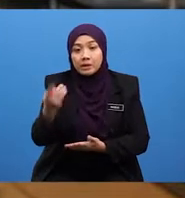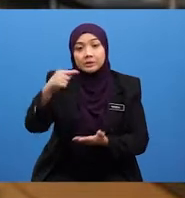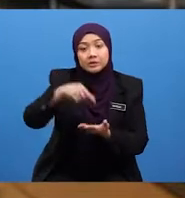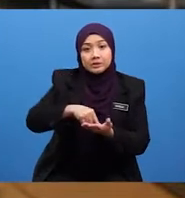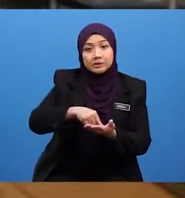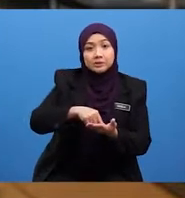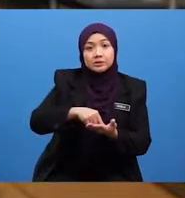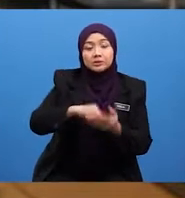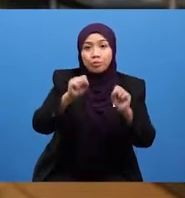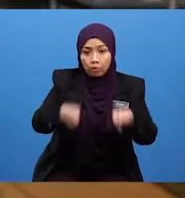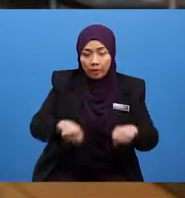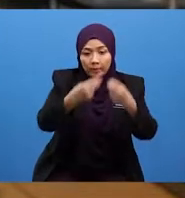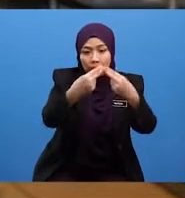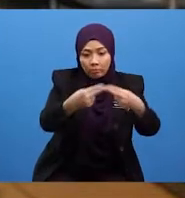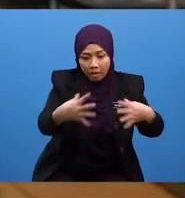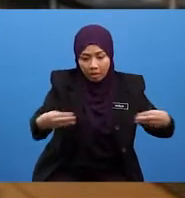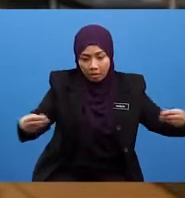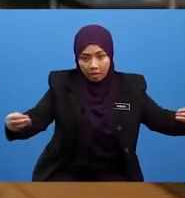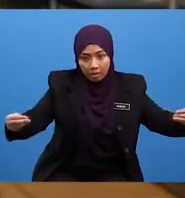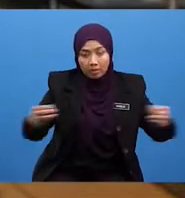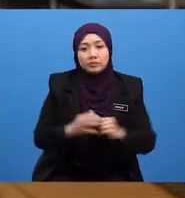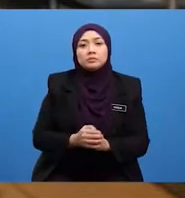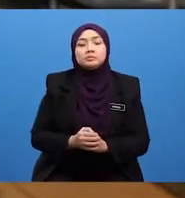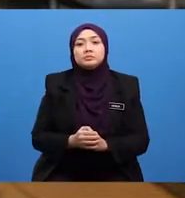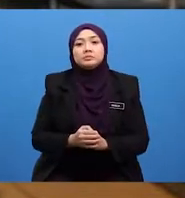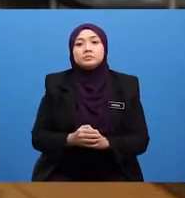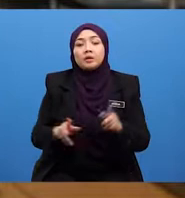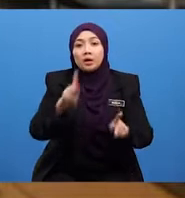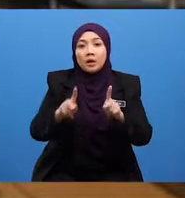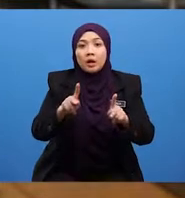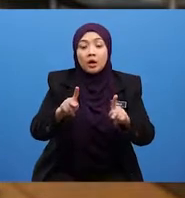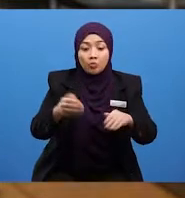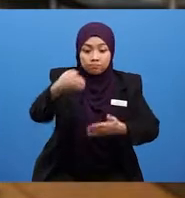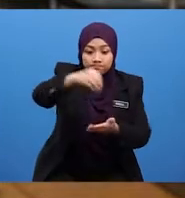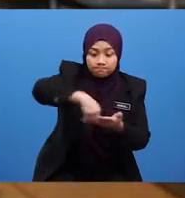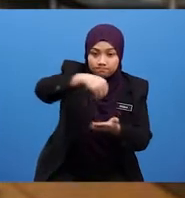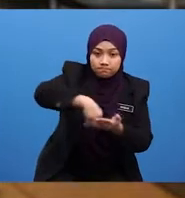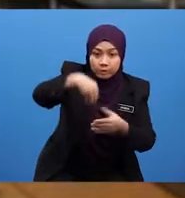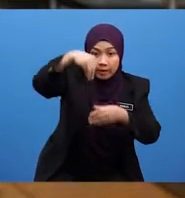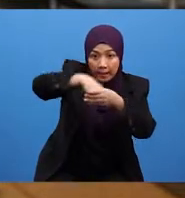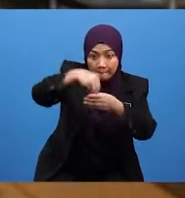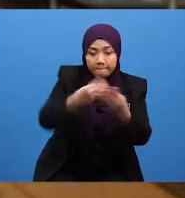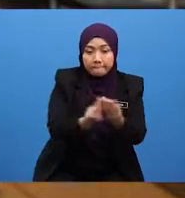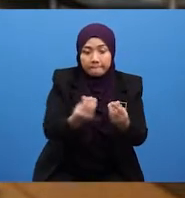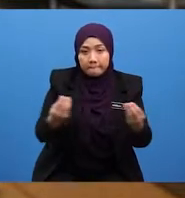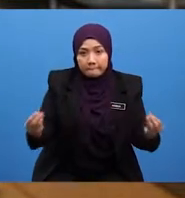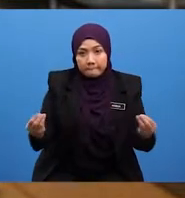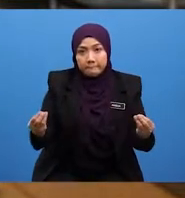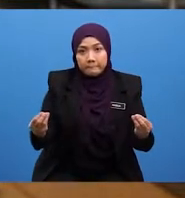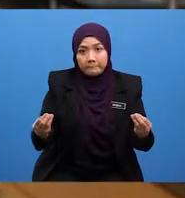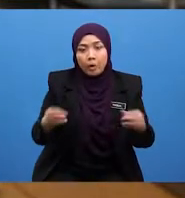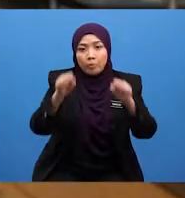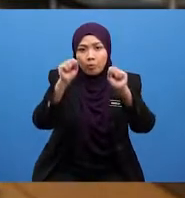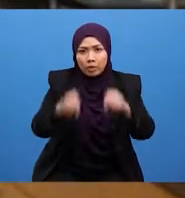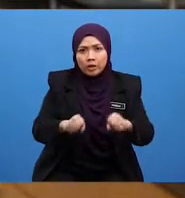mengurai. Malah, sampel yang ditanam di dalam tanah menunjukkan tanda-tanda